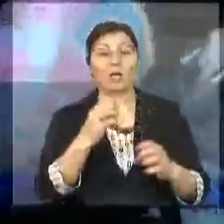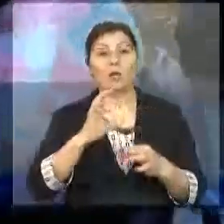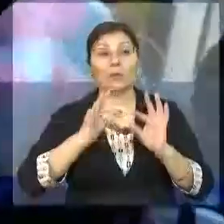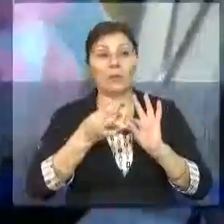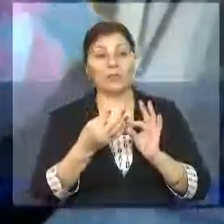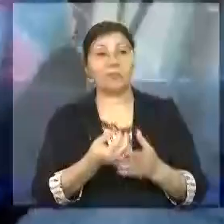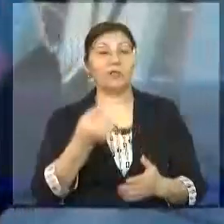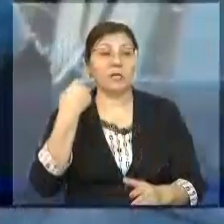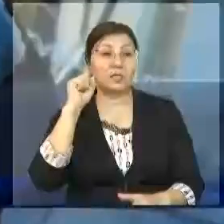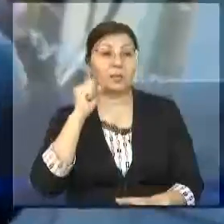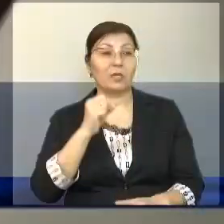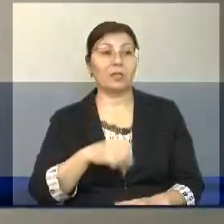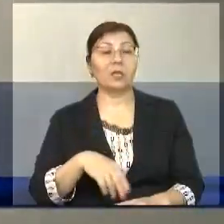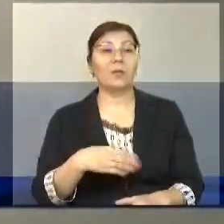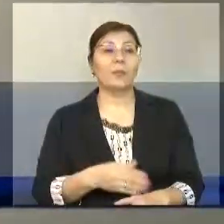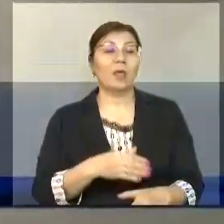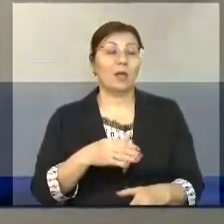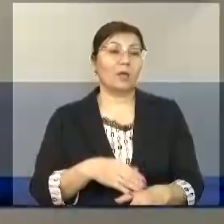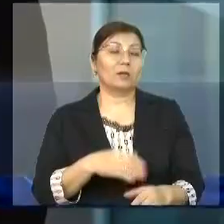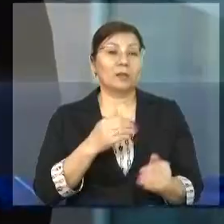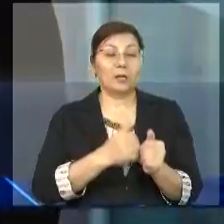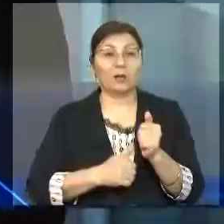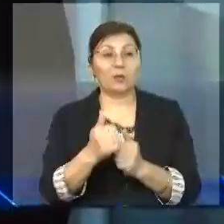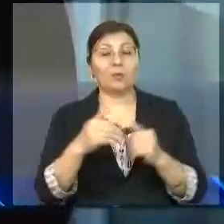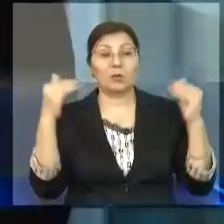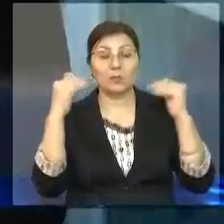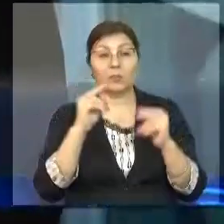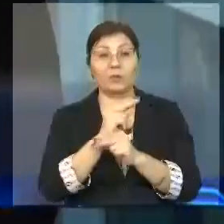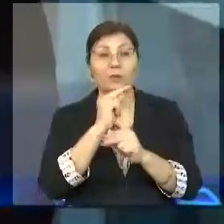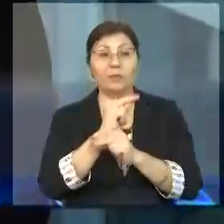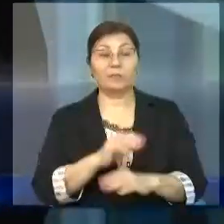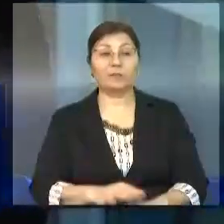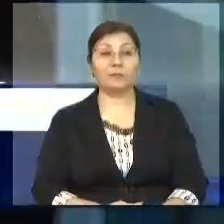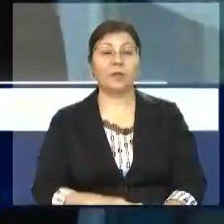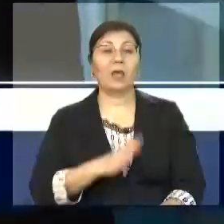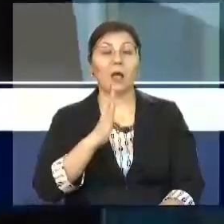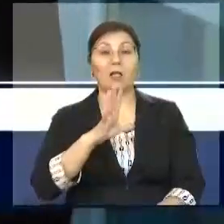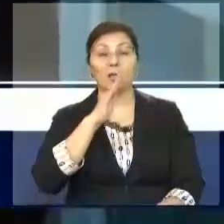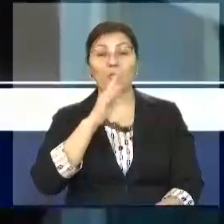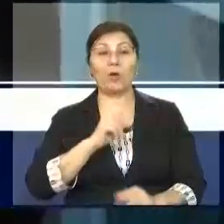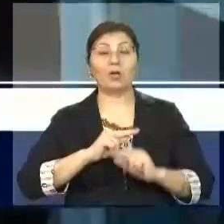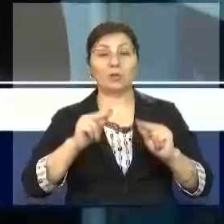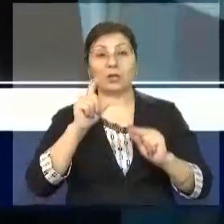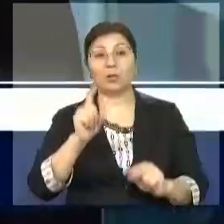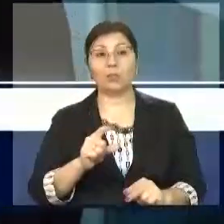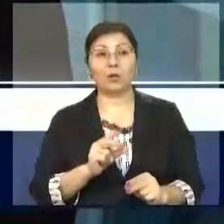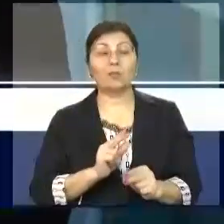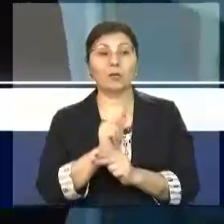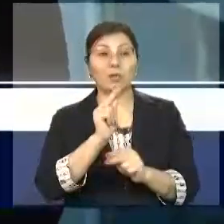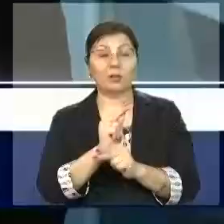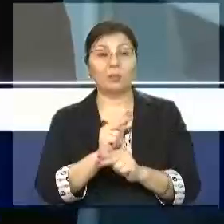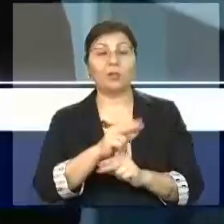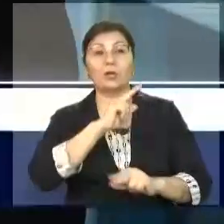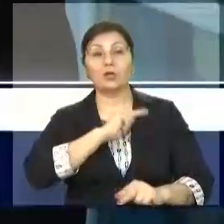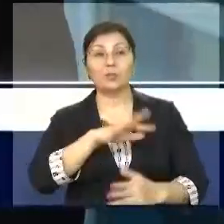және шетелдегі белді оқу орындарына түскен. Планирую, я это уже делаю. Алдағы уақытта мұғалімдердің біліктілігін арттыру бағытында